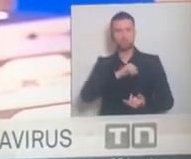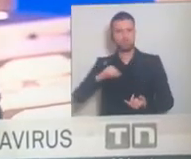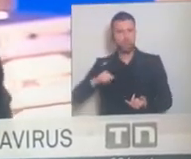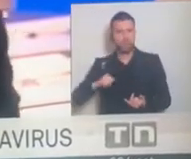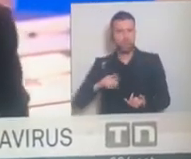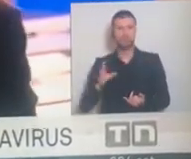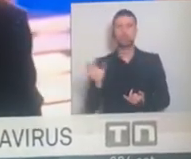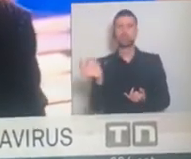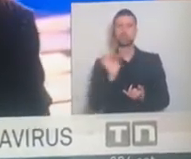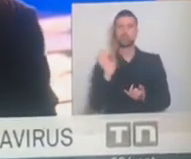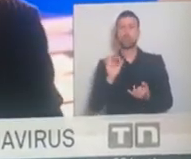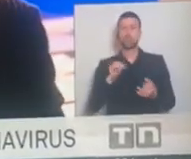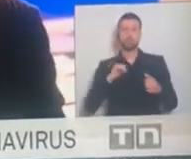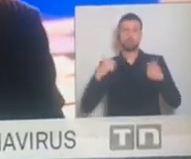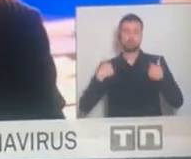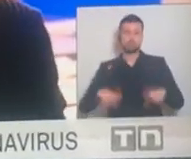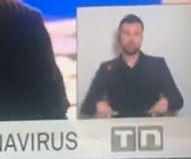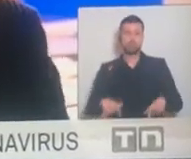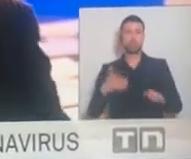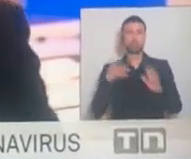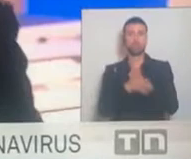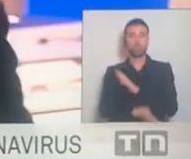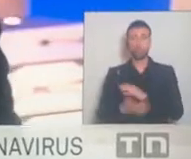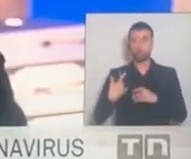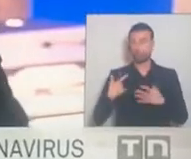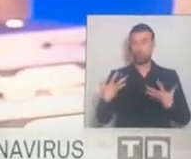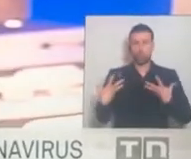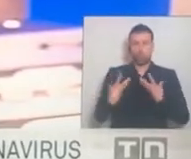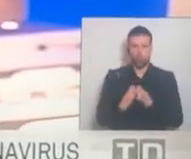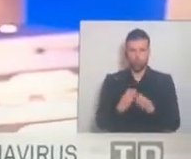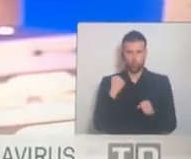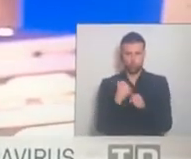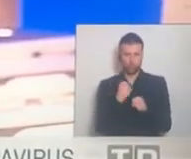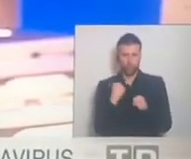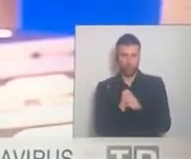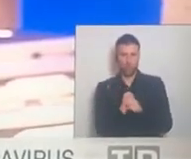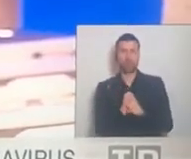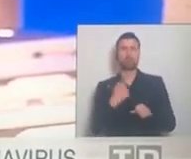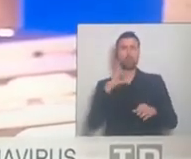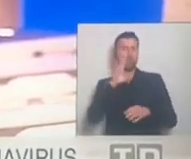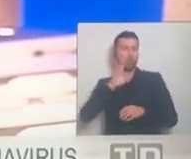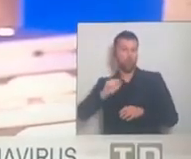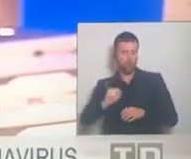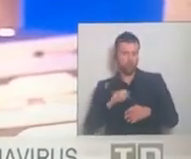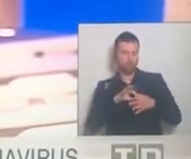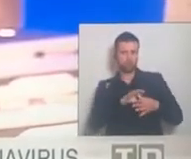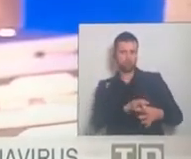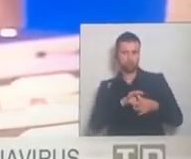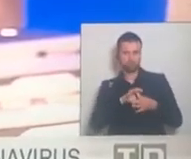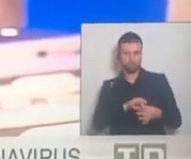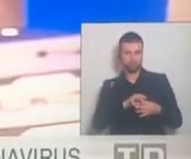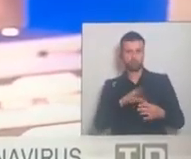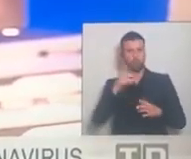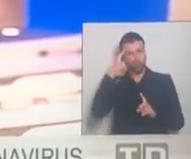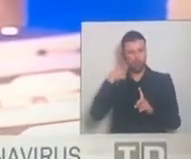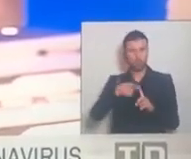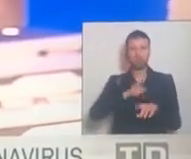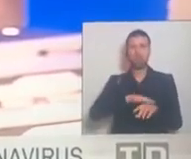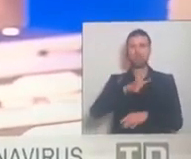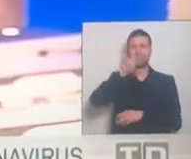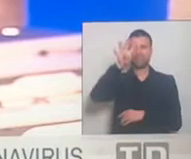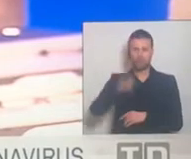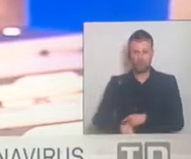dies estan treballant amb el Govern per fer possible que a Catalunya puguem disposar de tot el